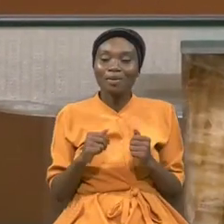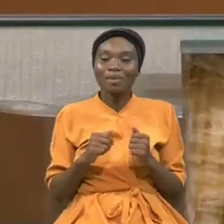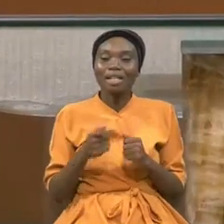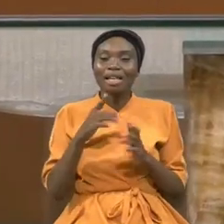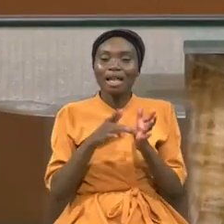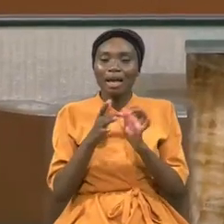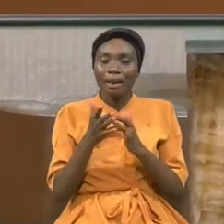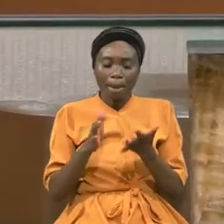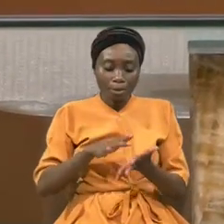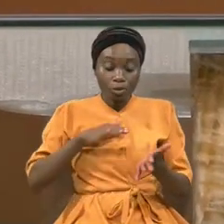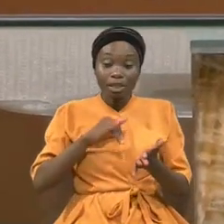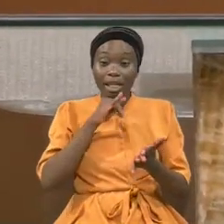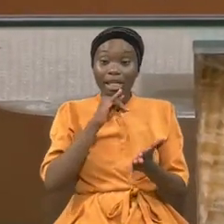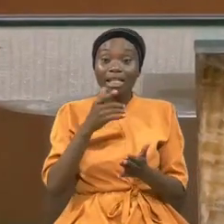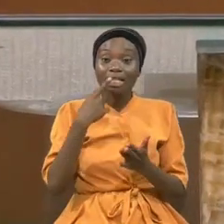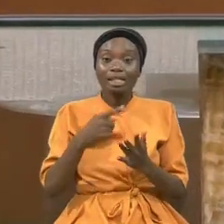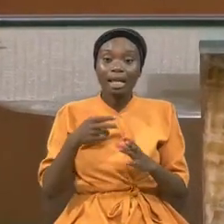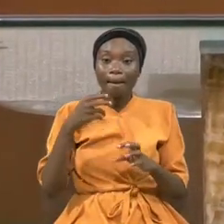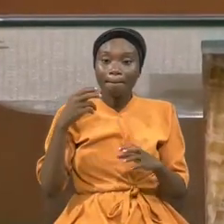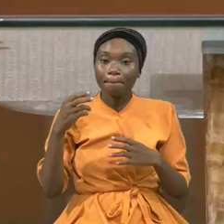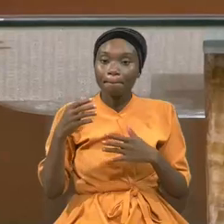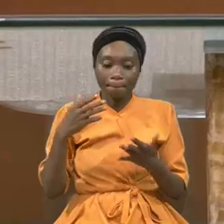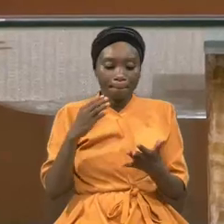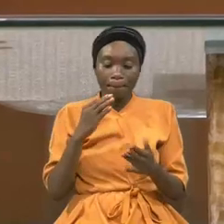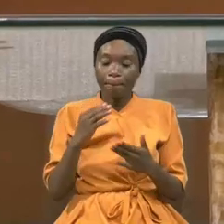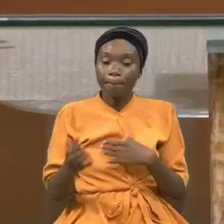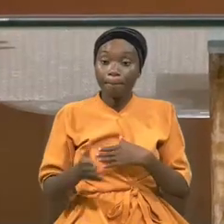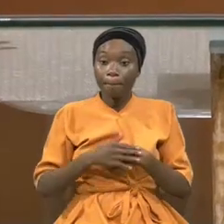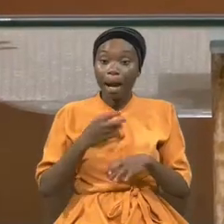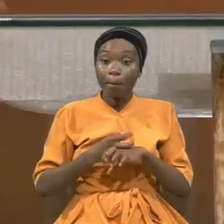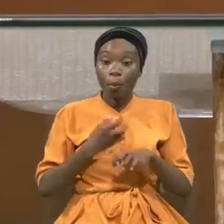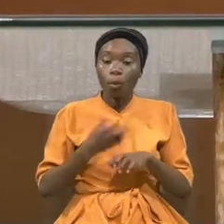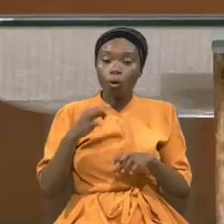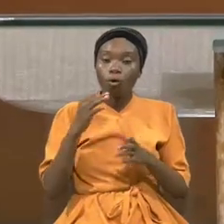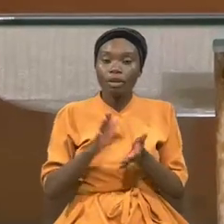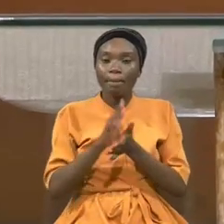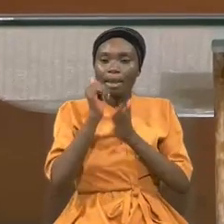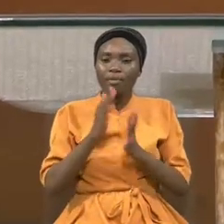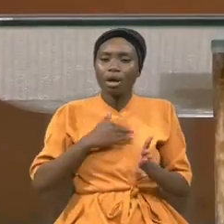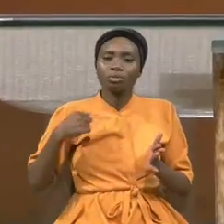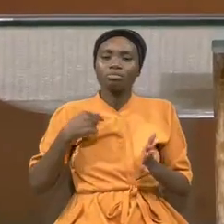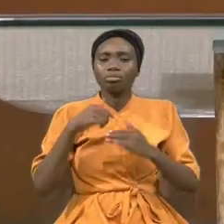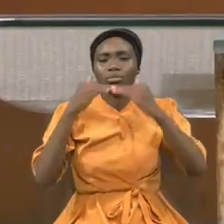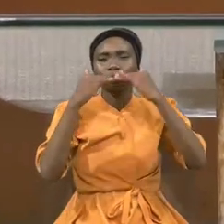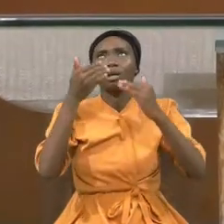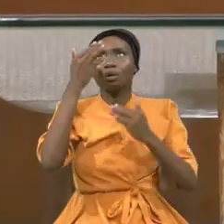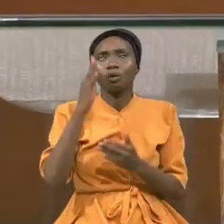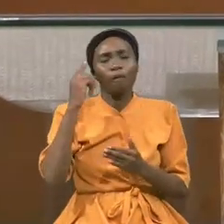ici. L'étude biblique est l'épine dorsale du croyant. Et nous rendons grâce au